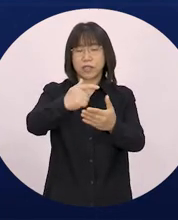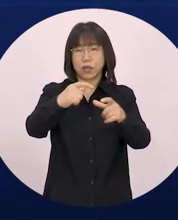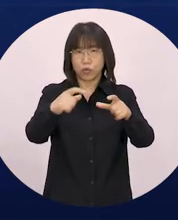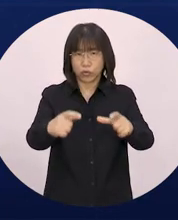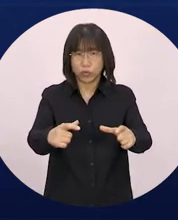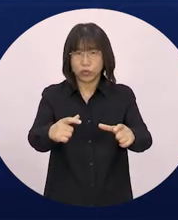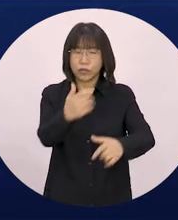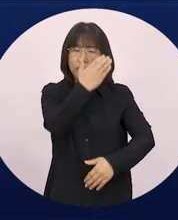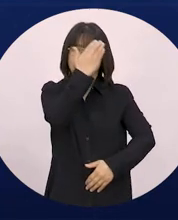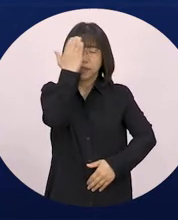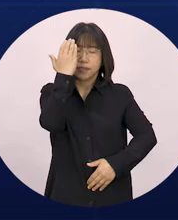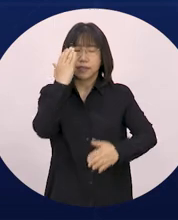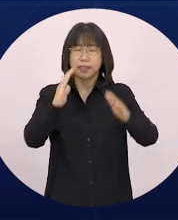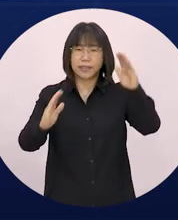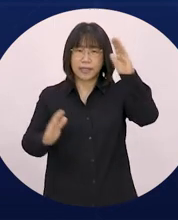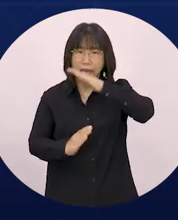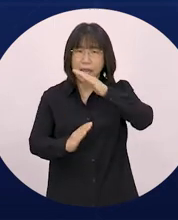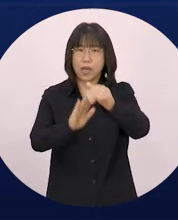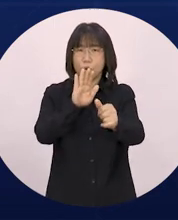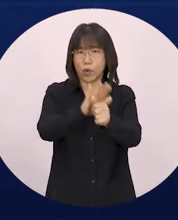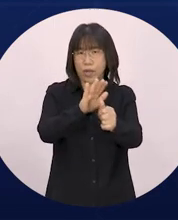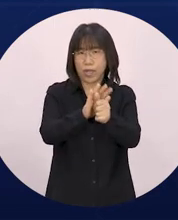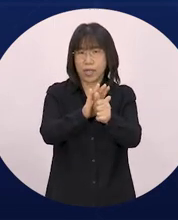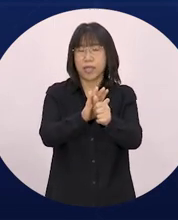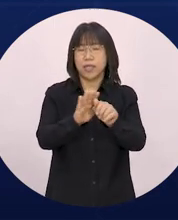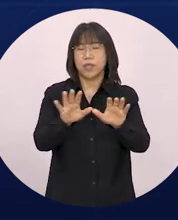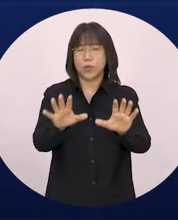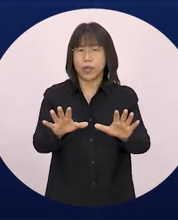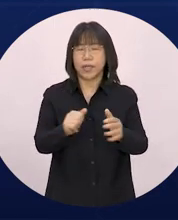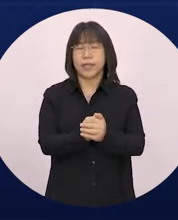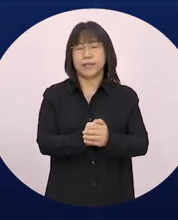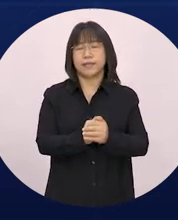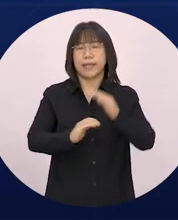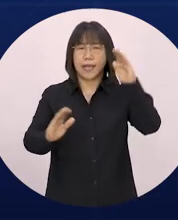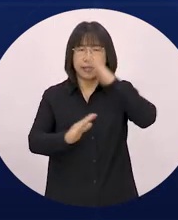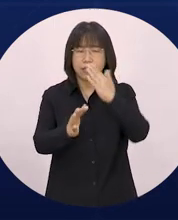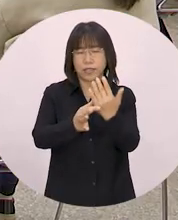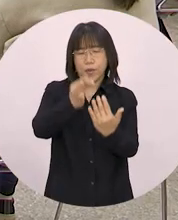2021년 도 장학생 65명 을 선발합니다